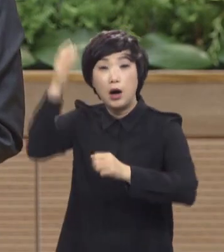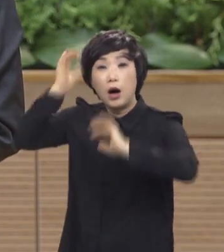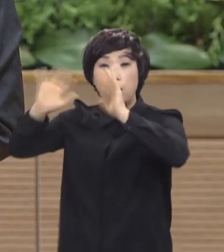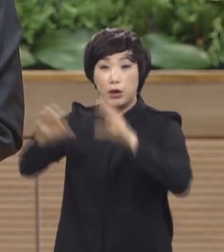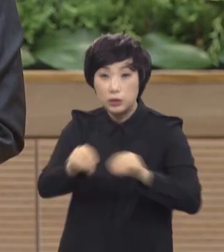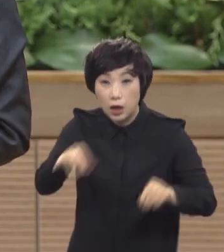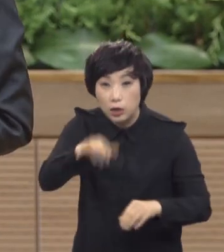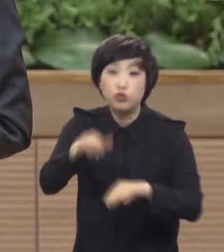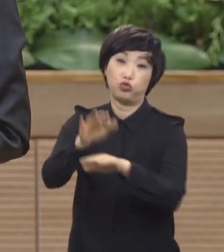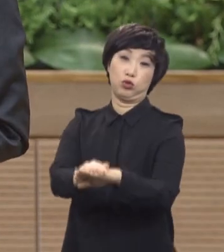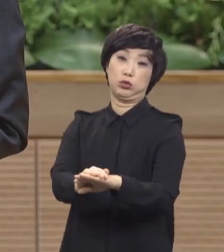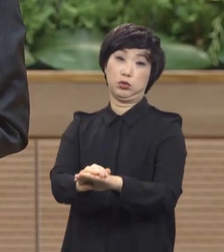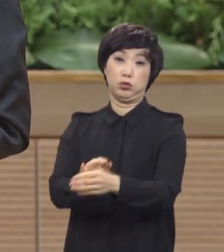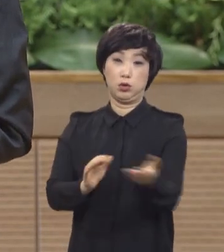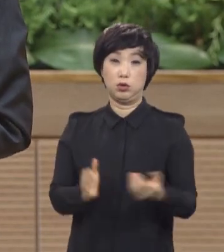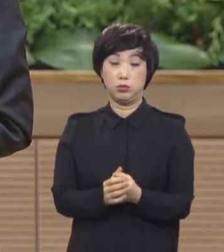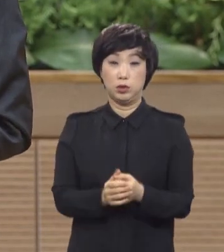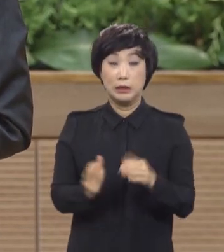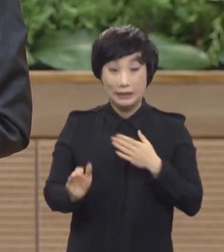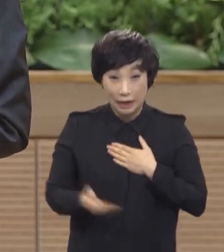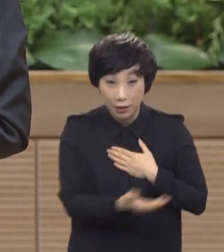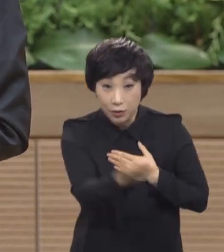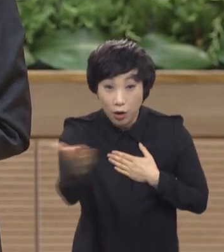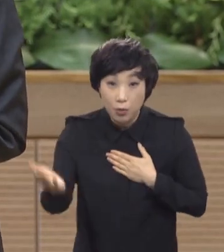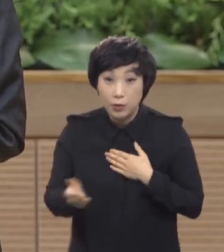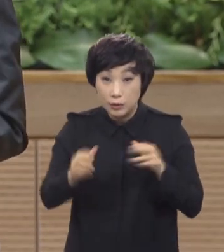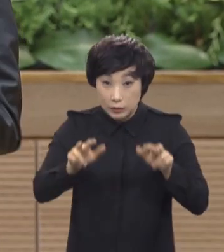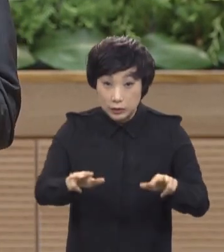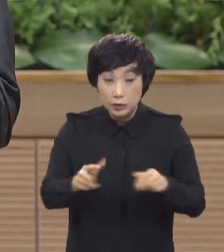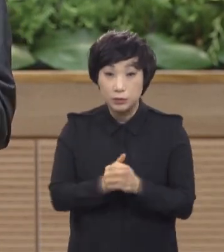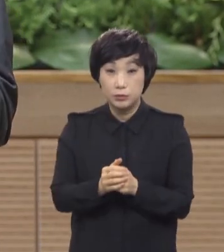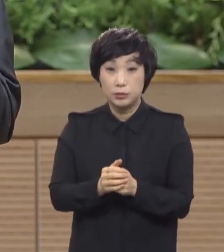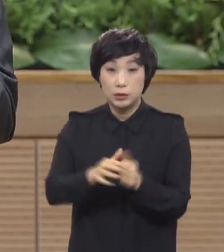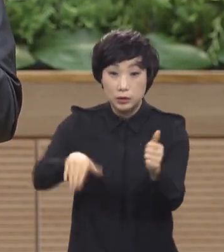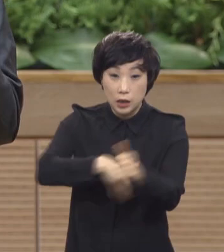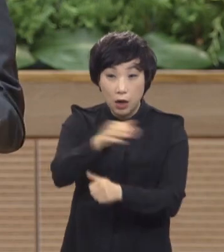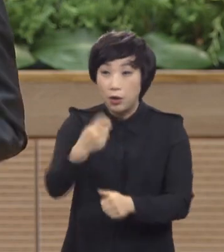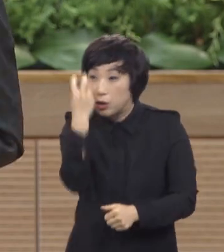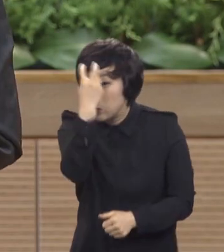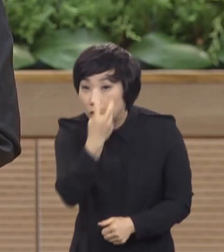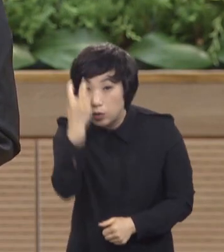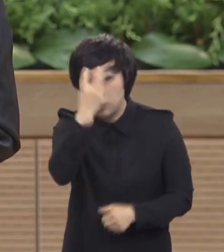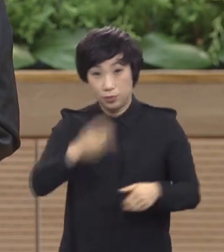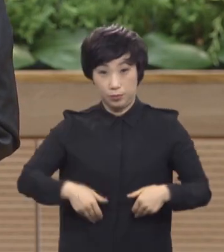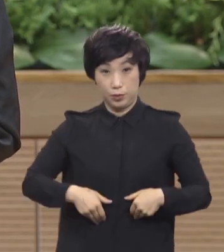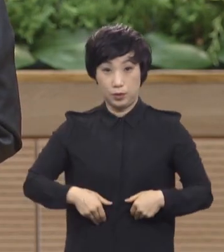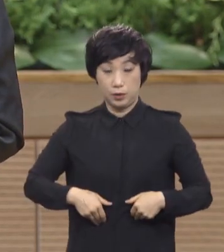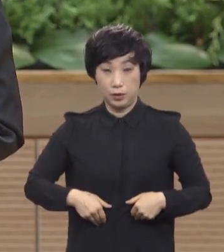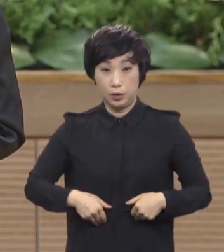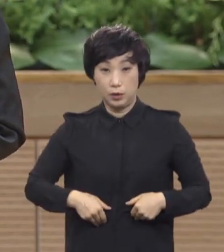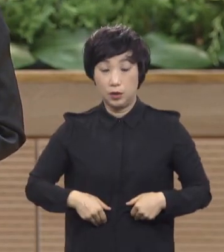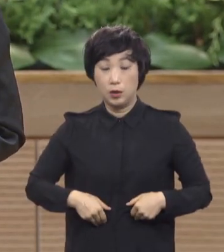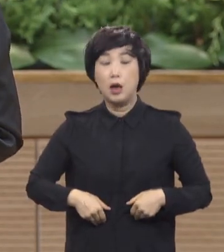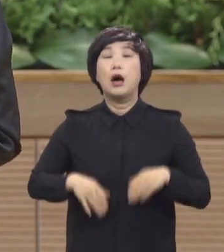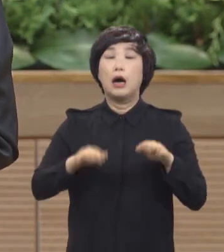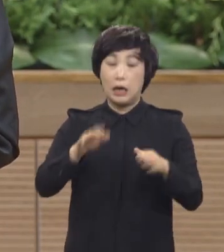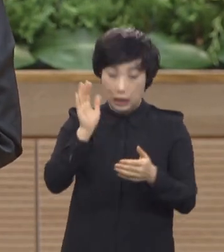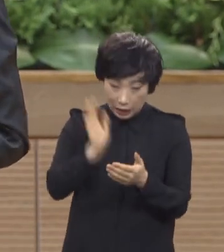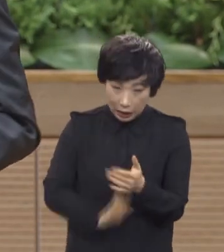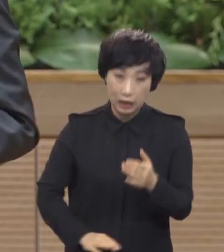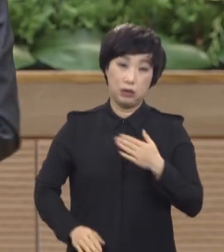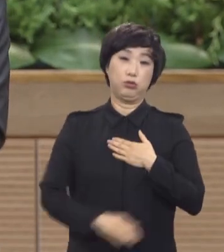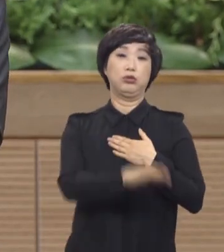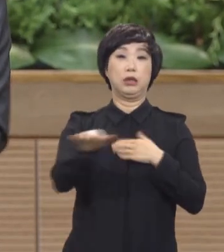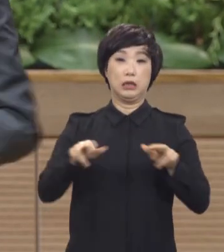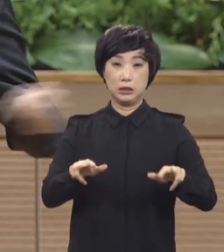그러니까 나와 여러분들이 참고 이 시대를 잘 관찰하면서 우리가 바로 노아처럼